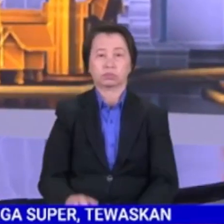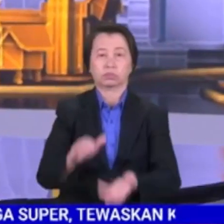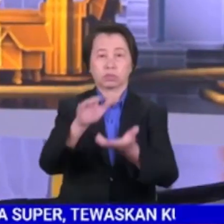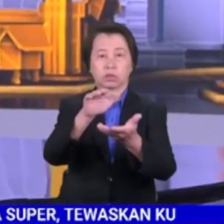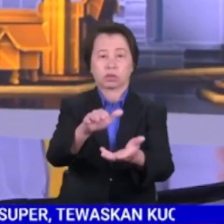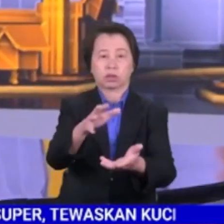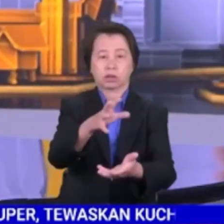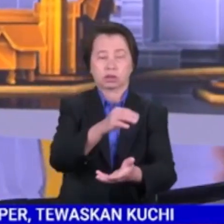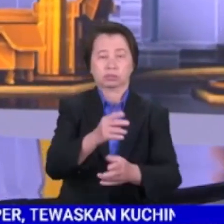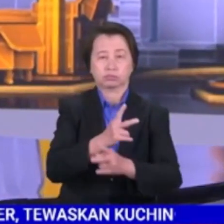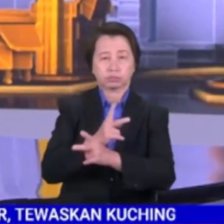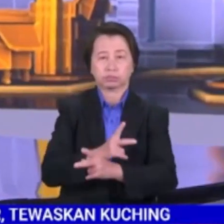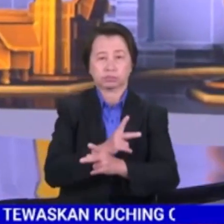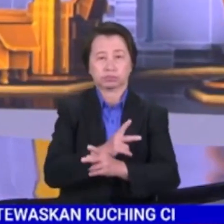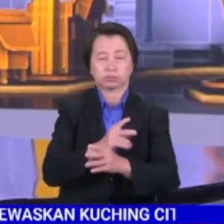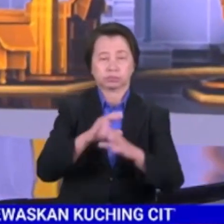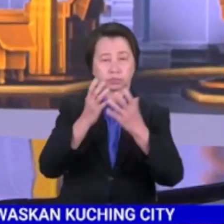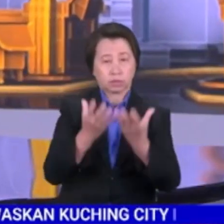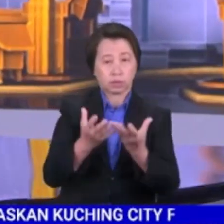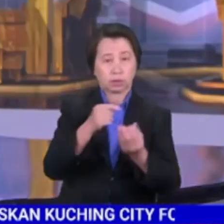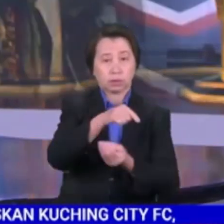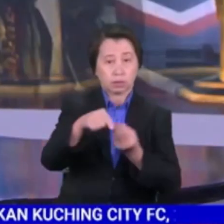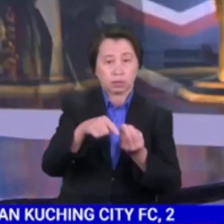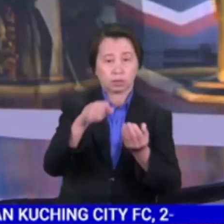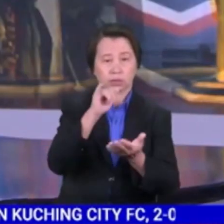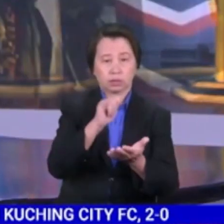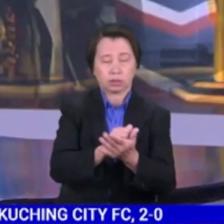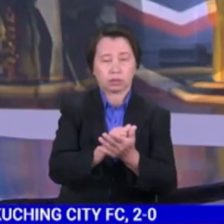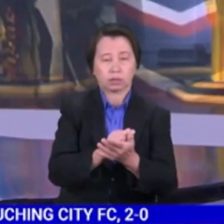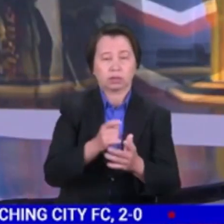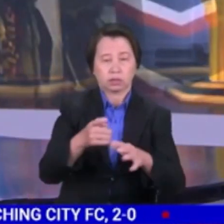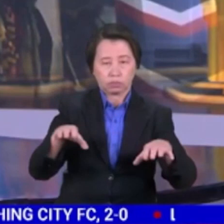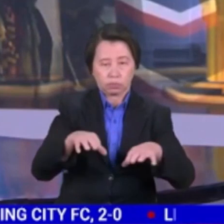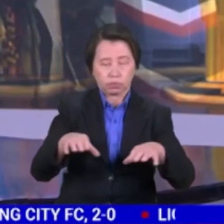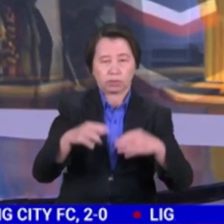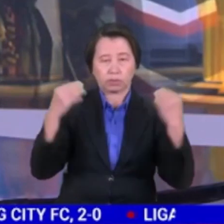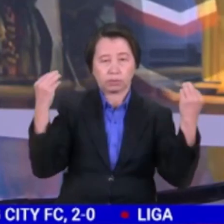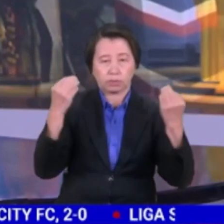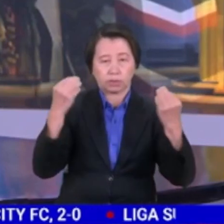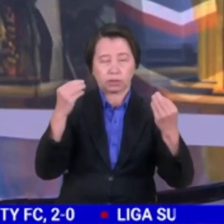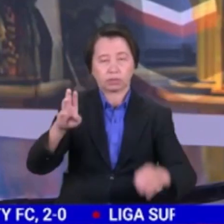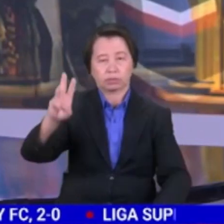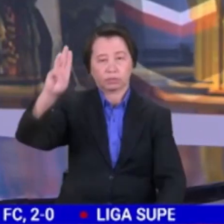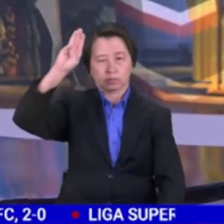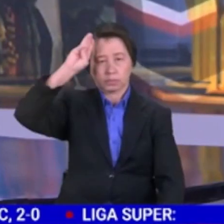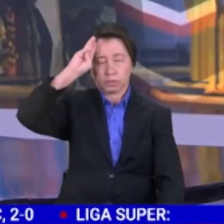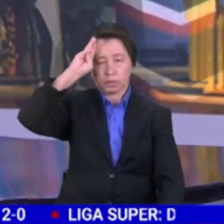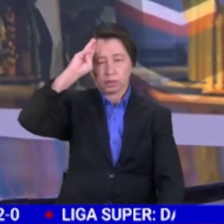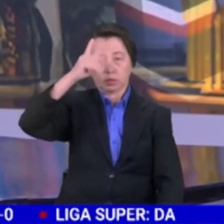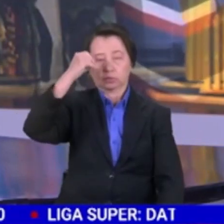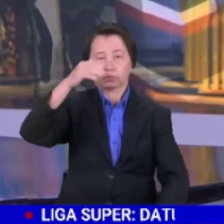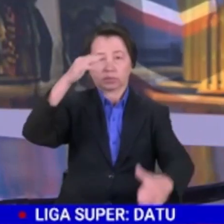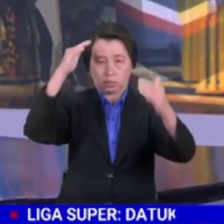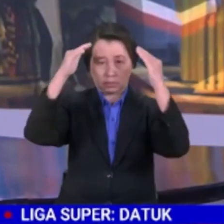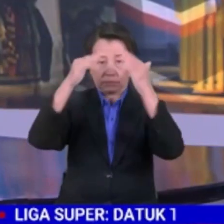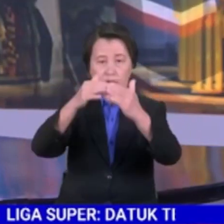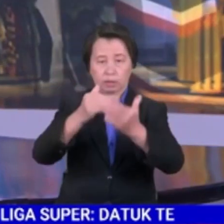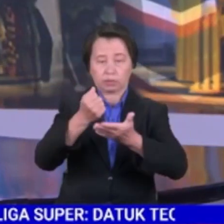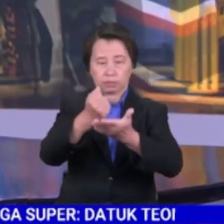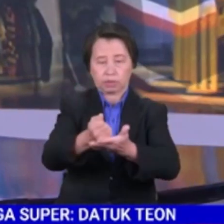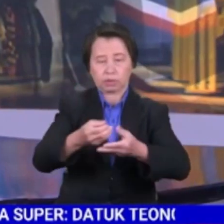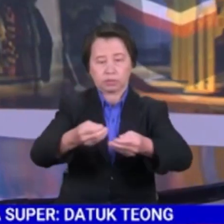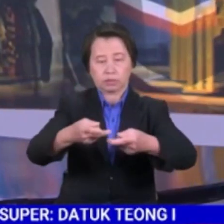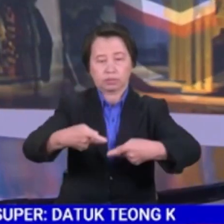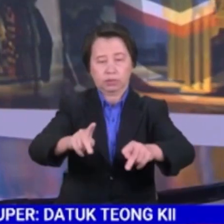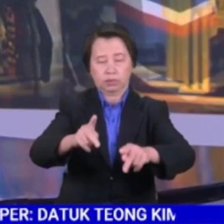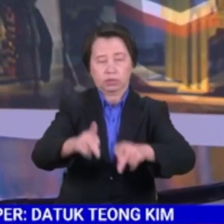Menyumbang sambil menjaga alam sekitar, itu antara inisiatif dilakukan Majlis Pengakap Kelana Negeri Pahang untuk membantu dan